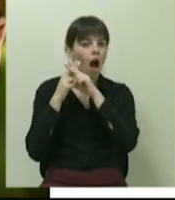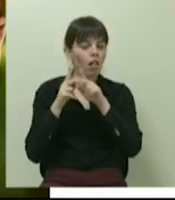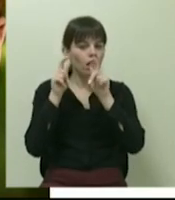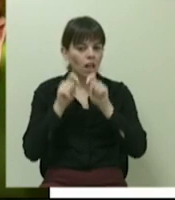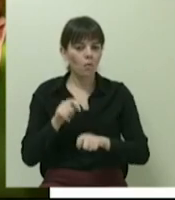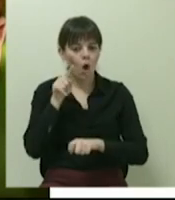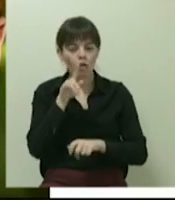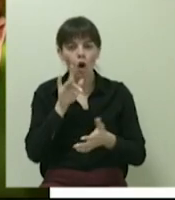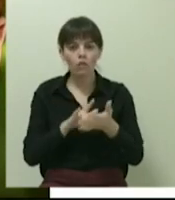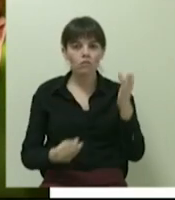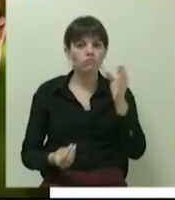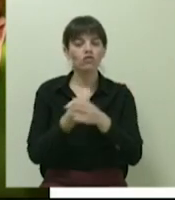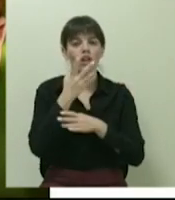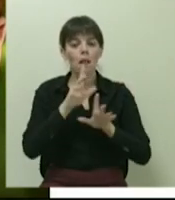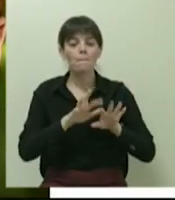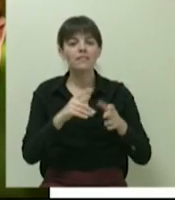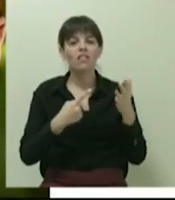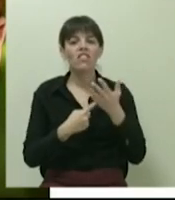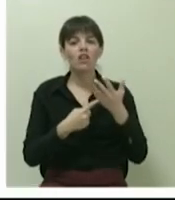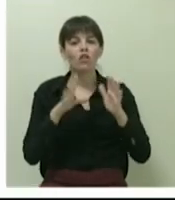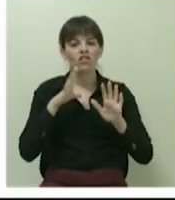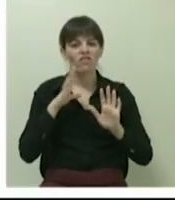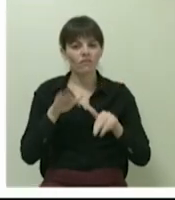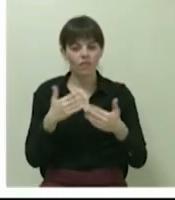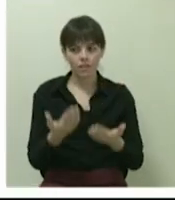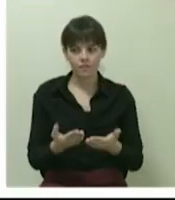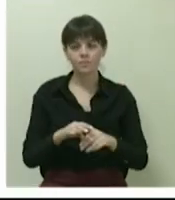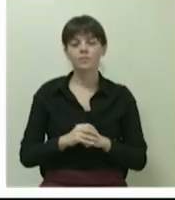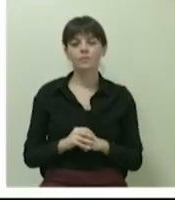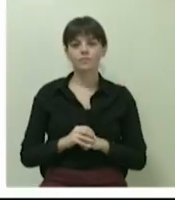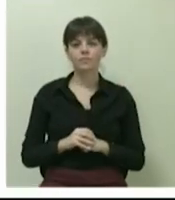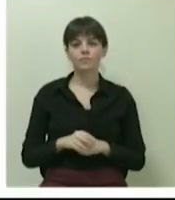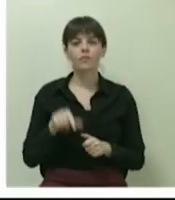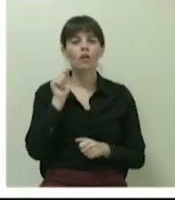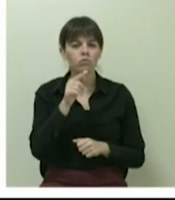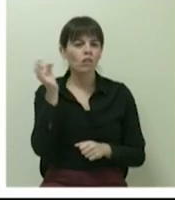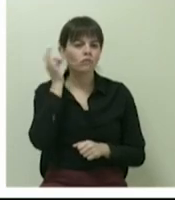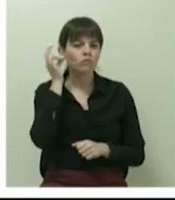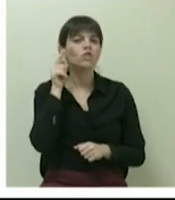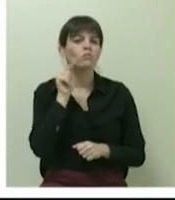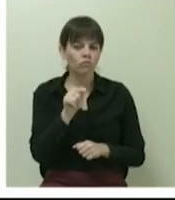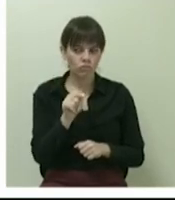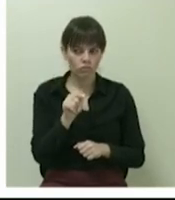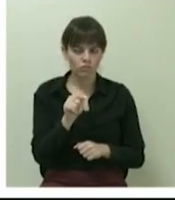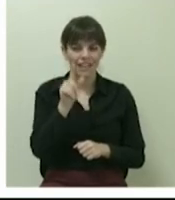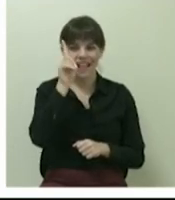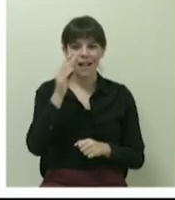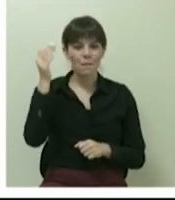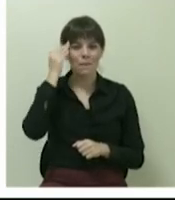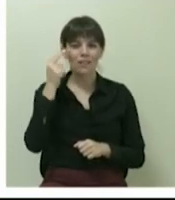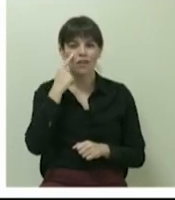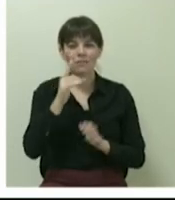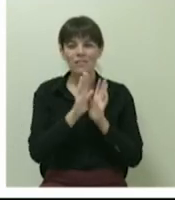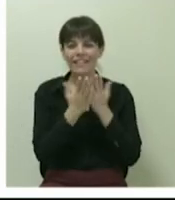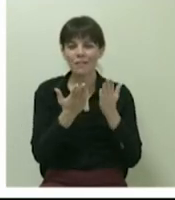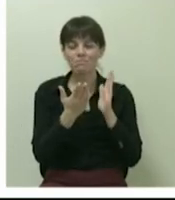onu ortaya koyan bilgisayar teknolojileri geliyor. Bunu duymuşsunuzdur. Başta gösterdiğim